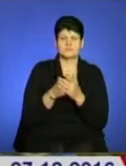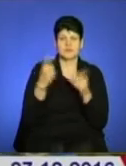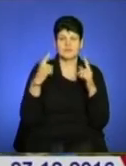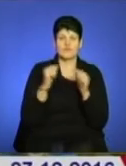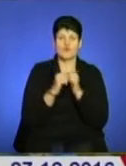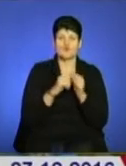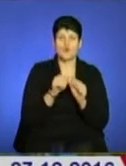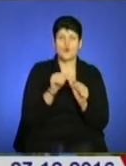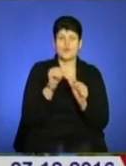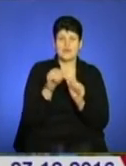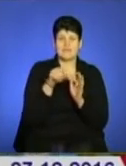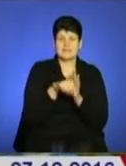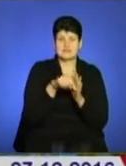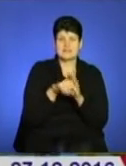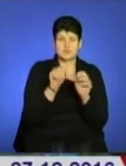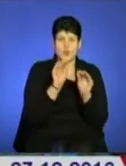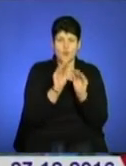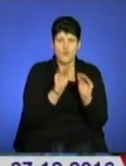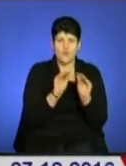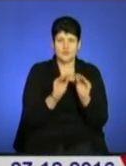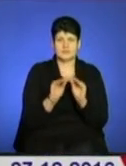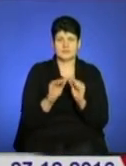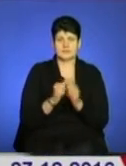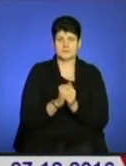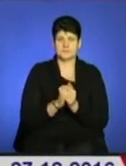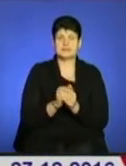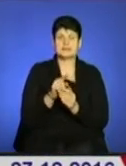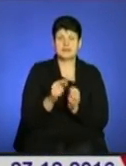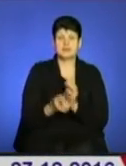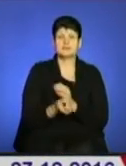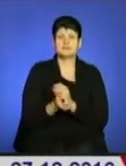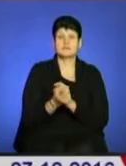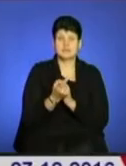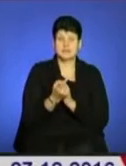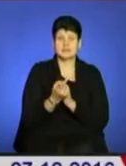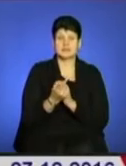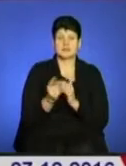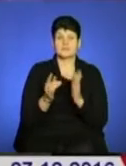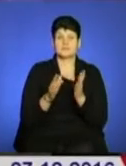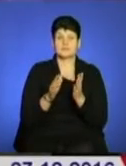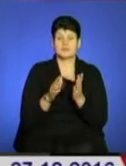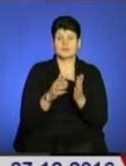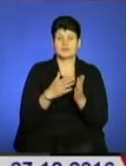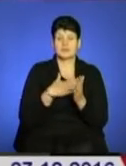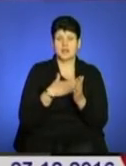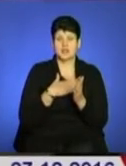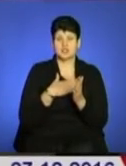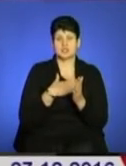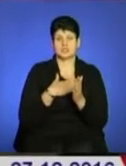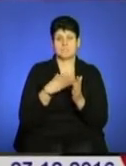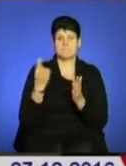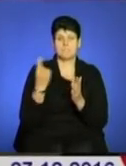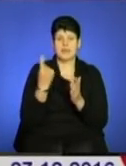кожного окремий зміст, оформлення та ілюстрації. Так і народилась збірка «Наші перші казки». Їхня